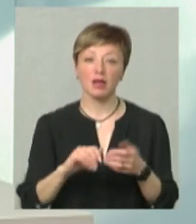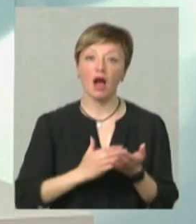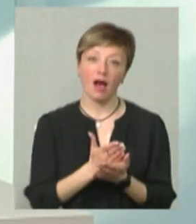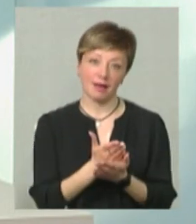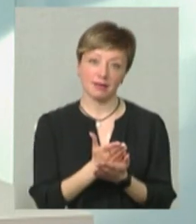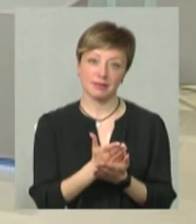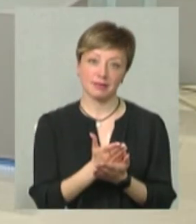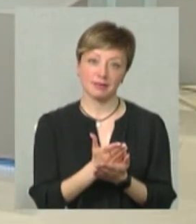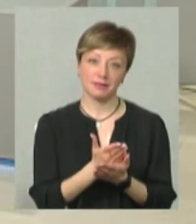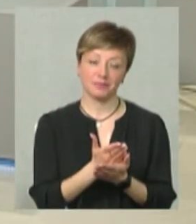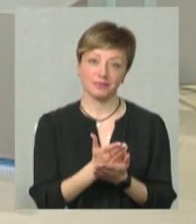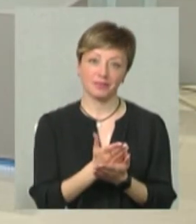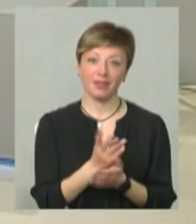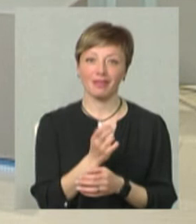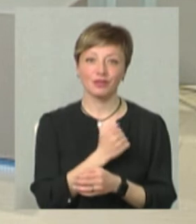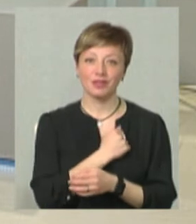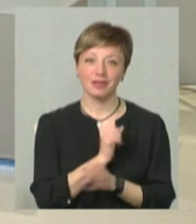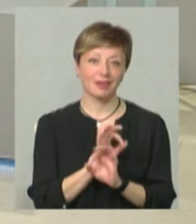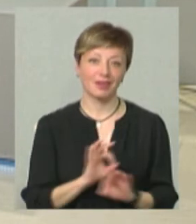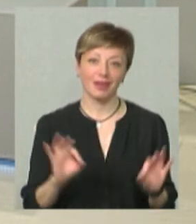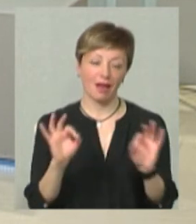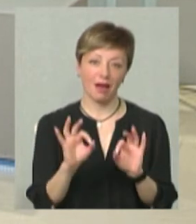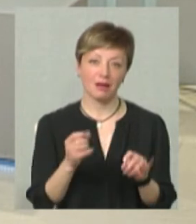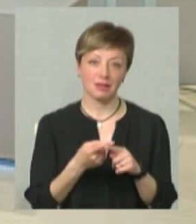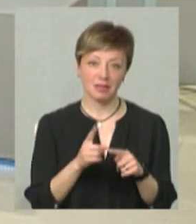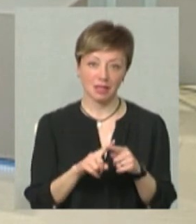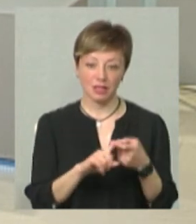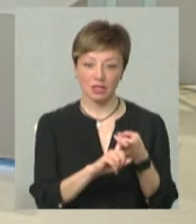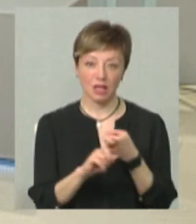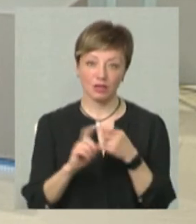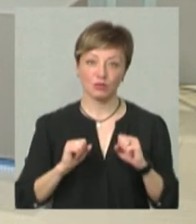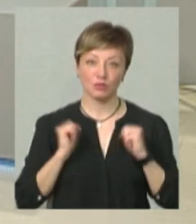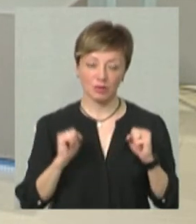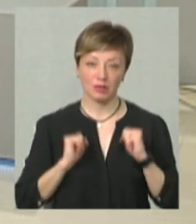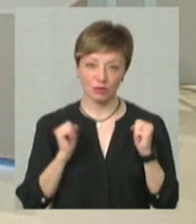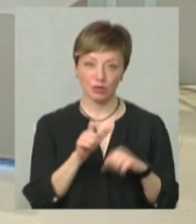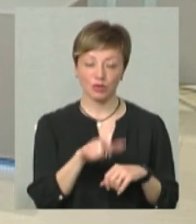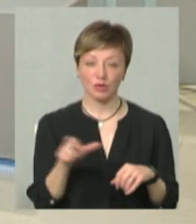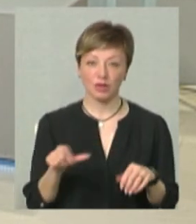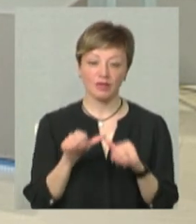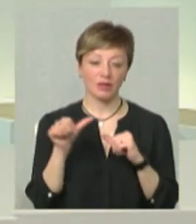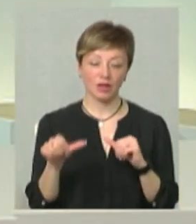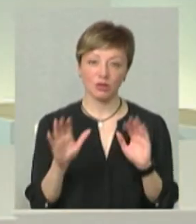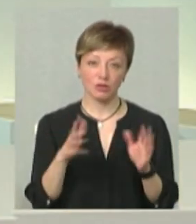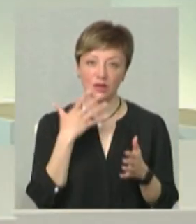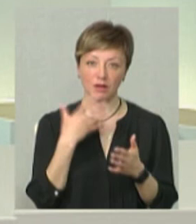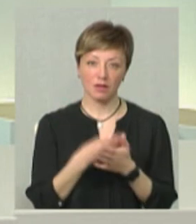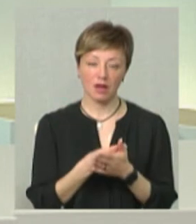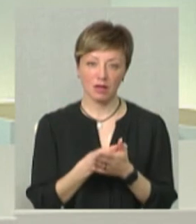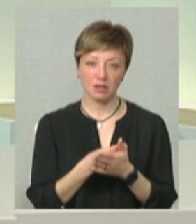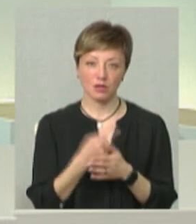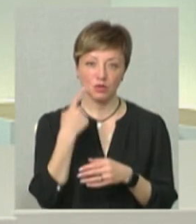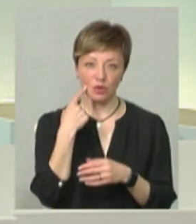якість? На жаль, ніяк. Ніяк. Тобто це залежить від сумлінності? Так. Виключно на